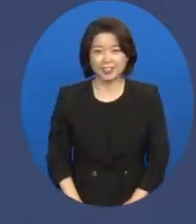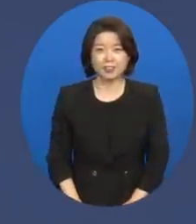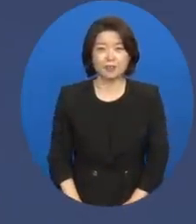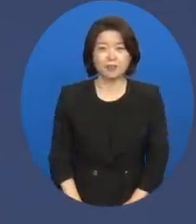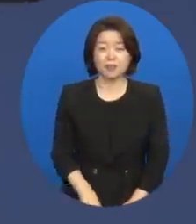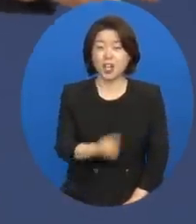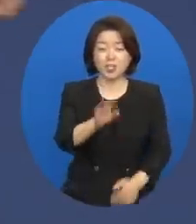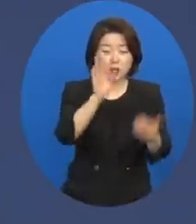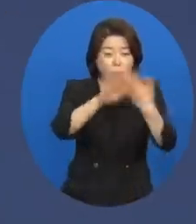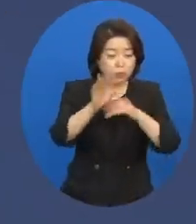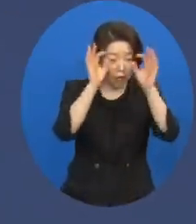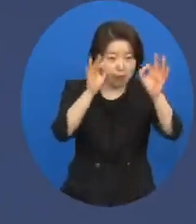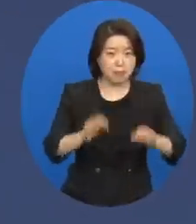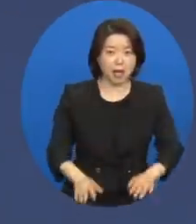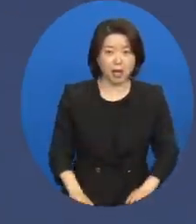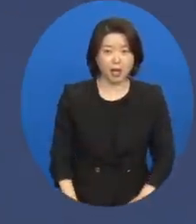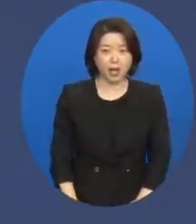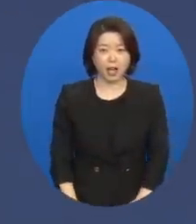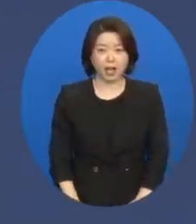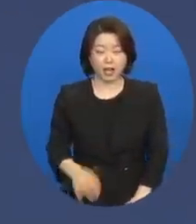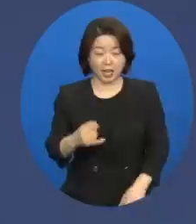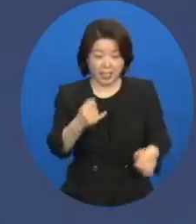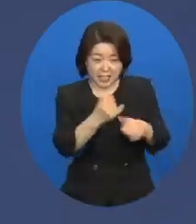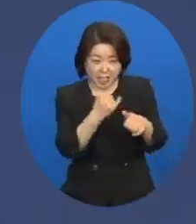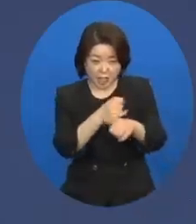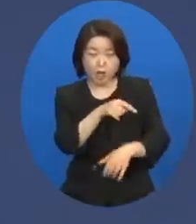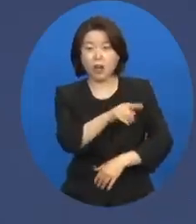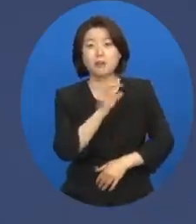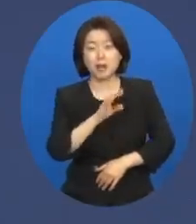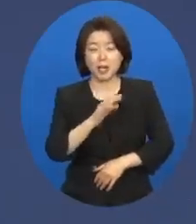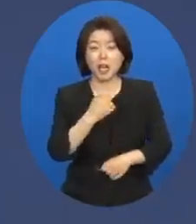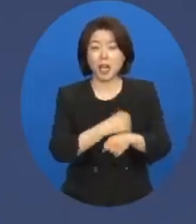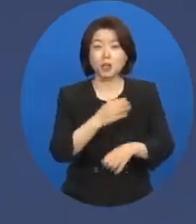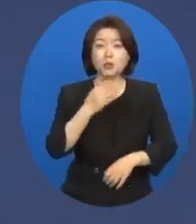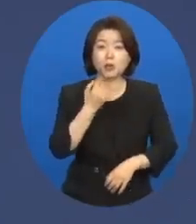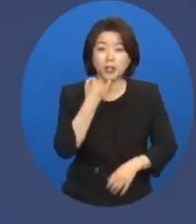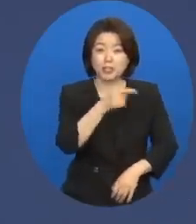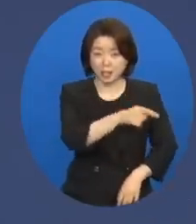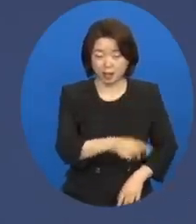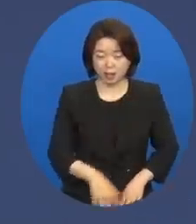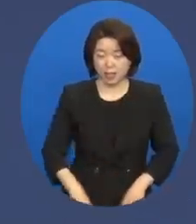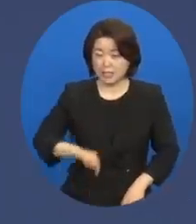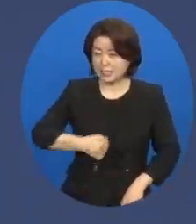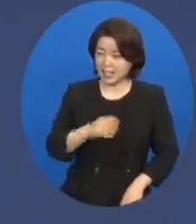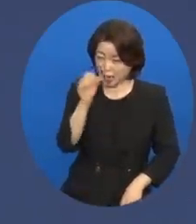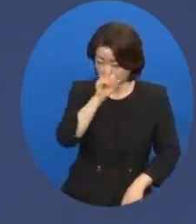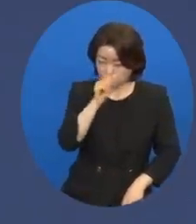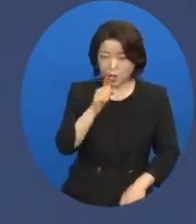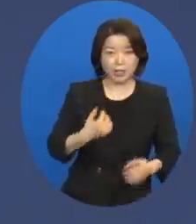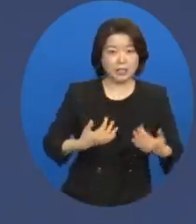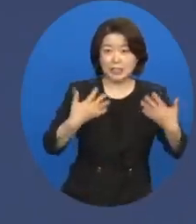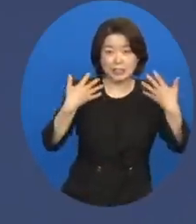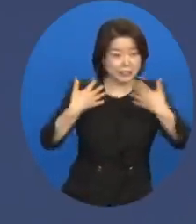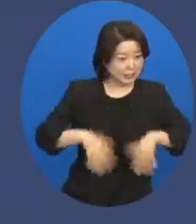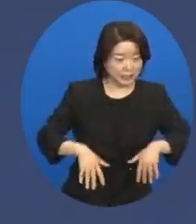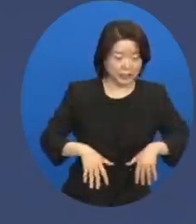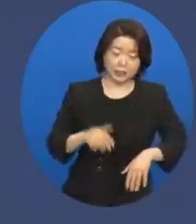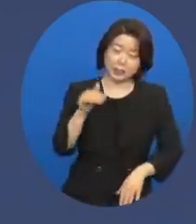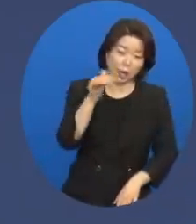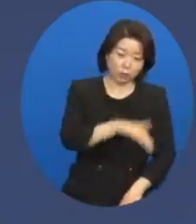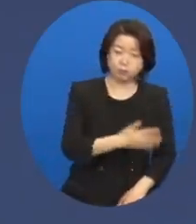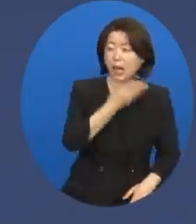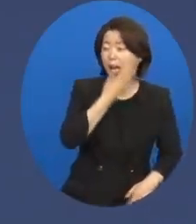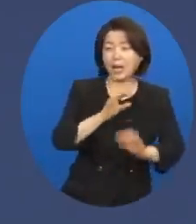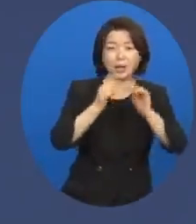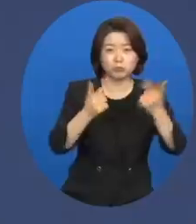그 나중에 결국 식을 연애만 해도 그 난리를 치는데 그러니까 저조와서 하는 짓은 지치지도 피곤치도 곤비치도 아깝지도